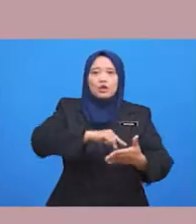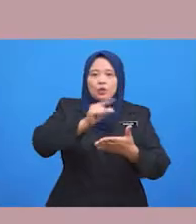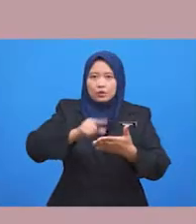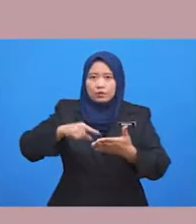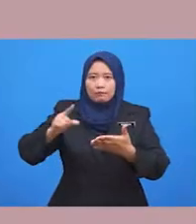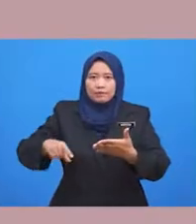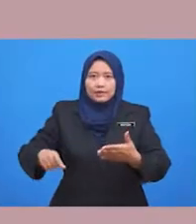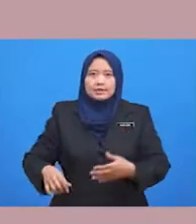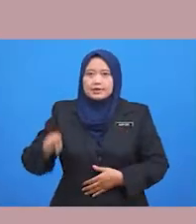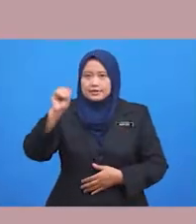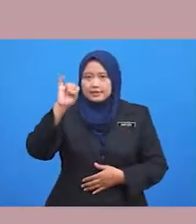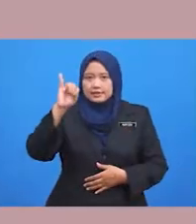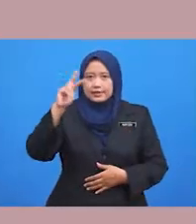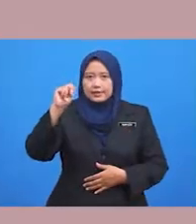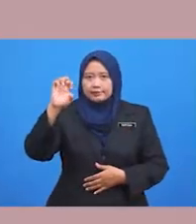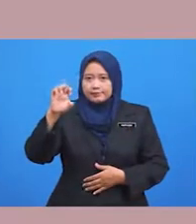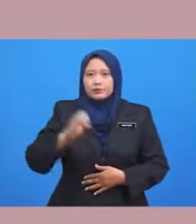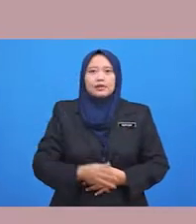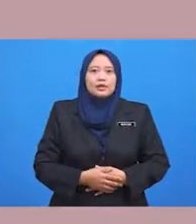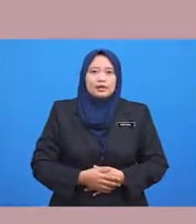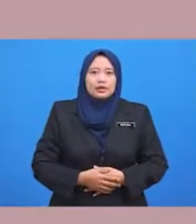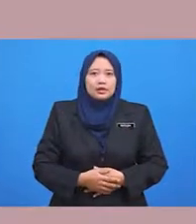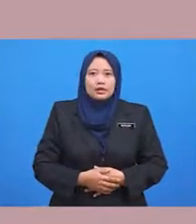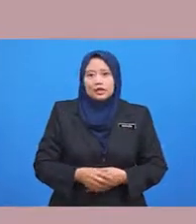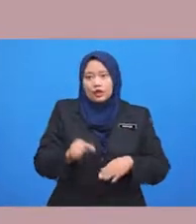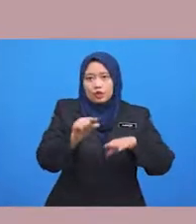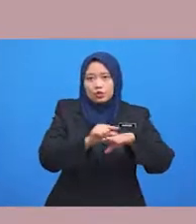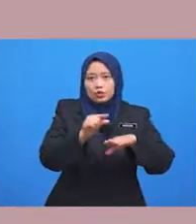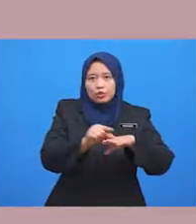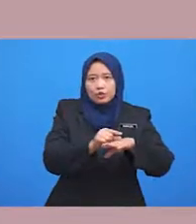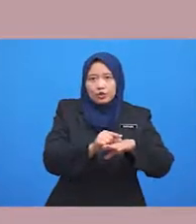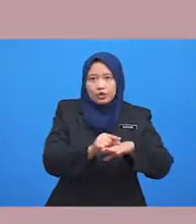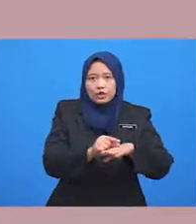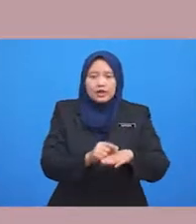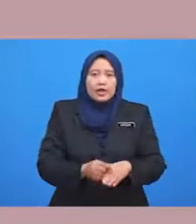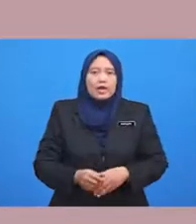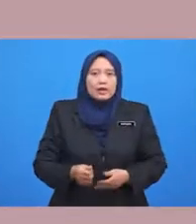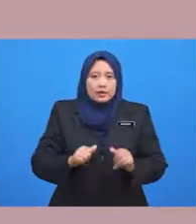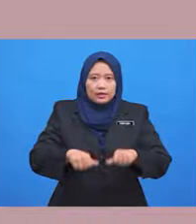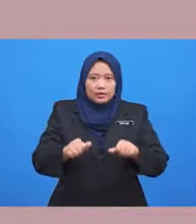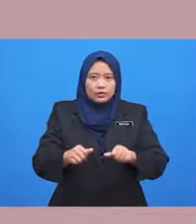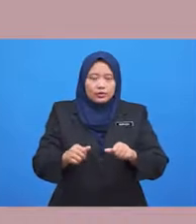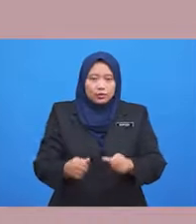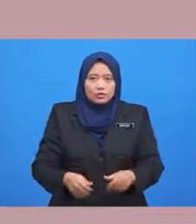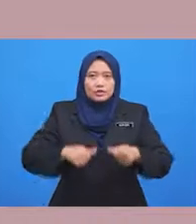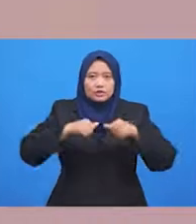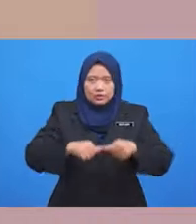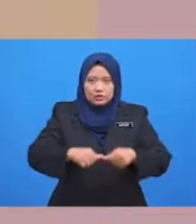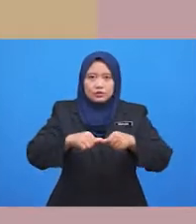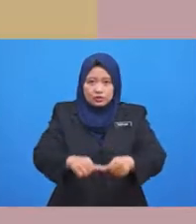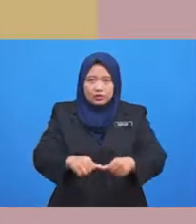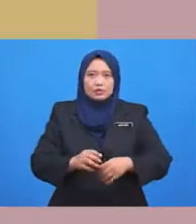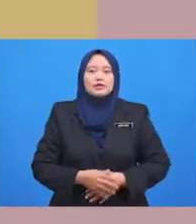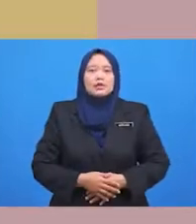sine, iaitu aliran ini menggunakan arus terus-menerus. Arus aliran